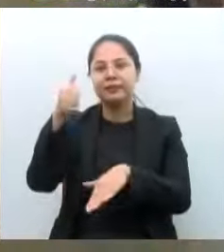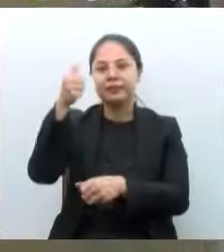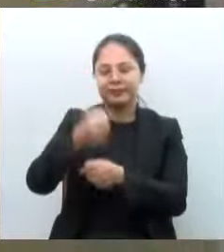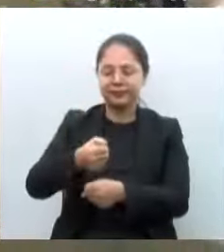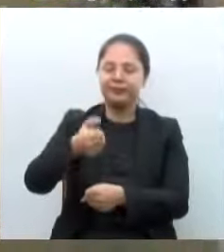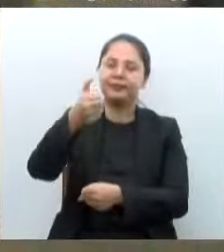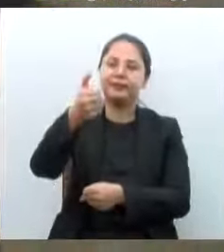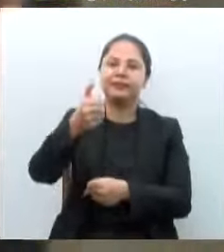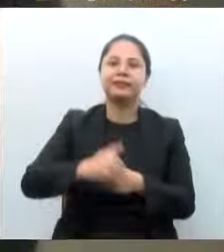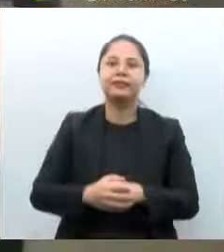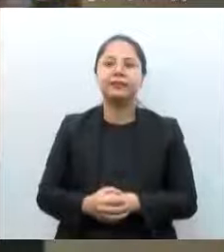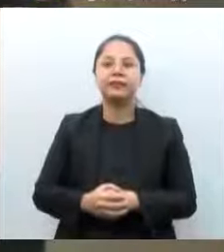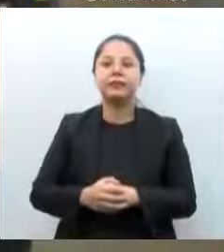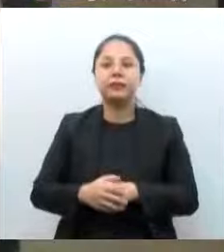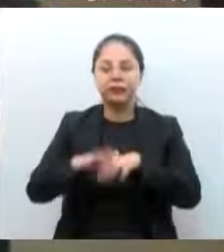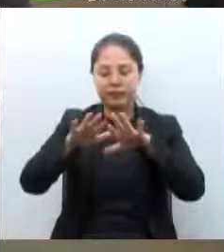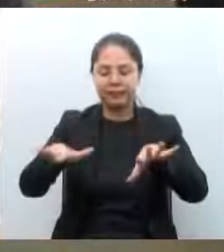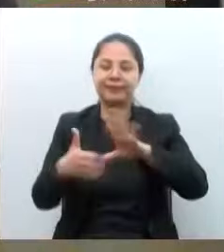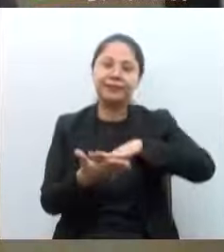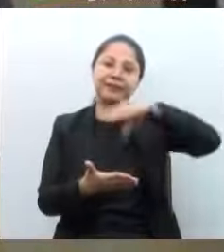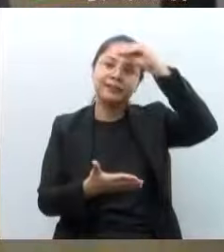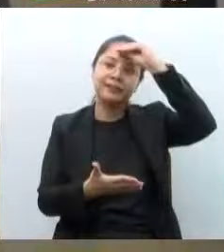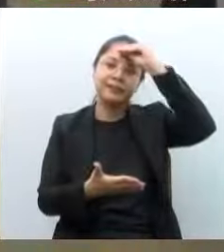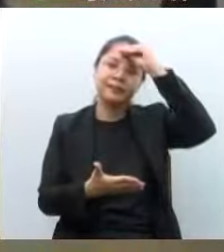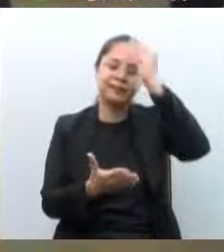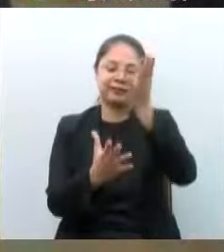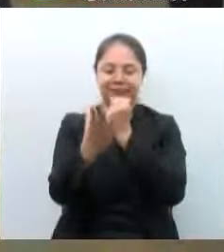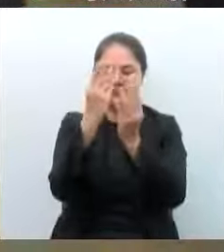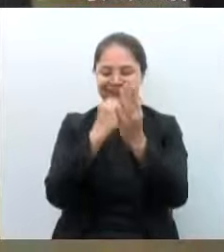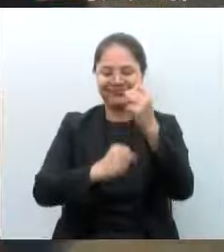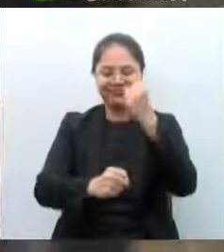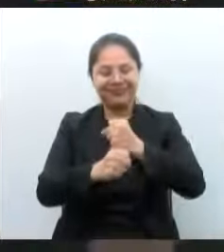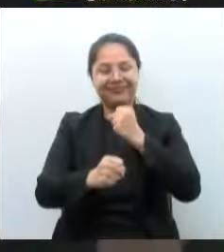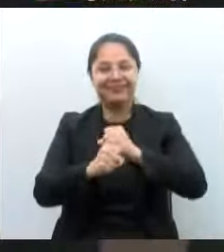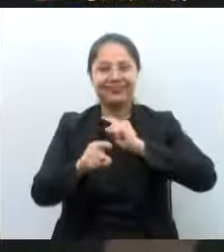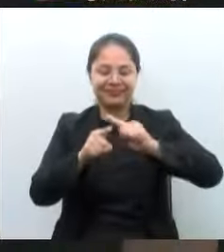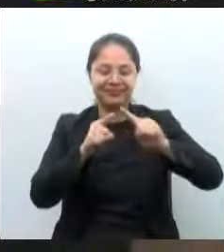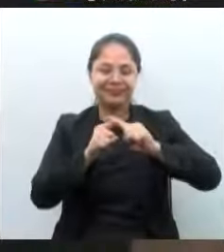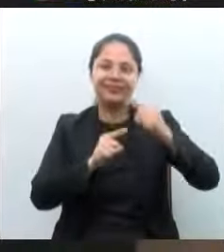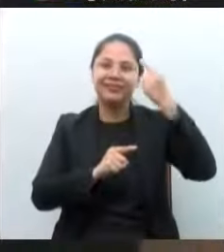งขึ้นค่ะและทำให้ผู้เรียนนะคะเกิดการเรียนรู้เกิดทักษะเ